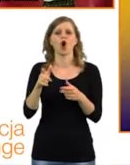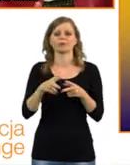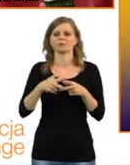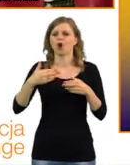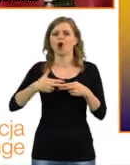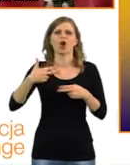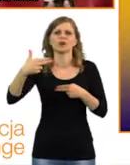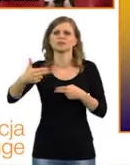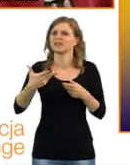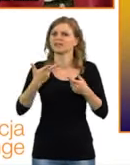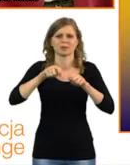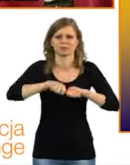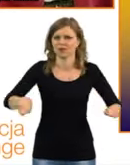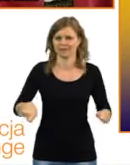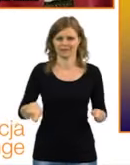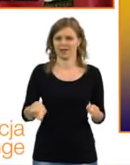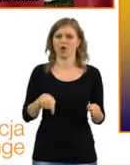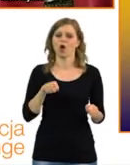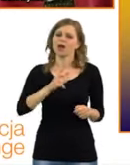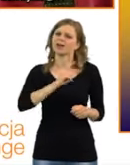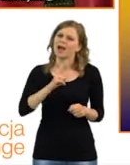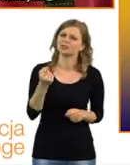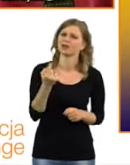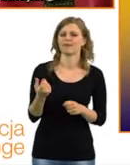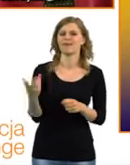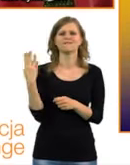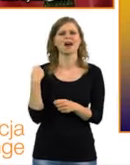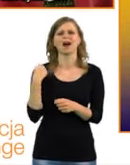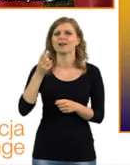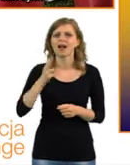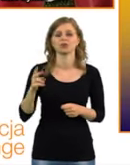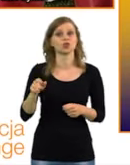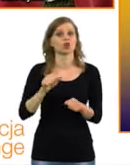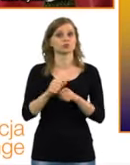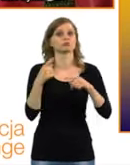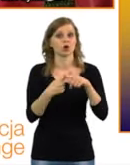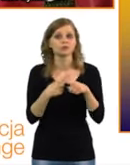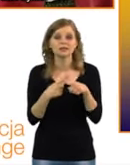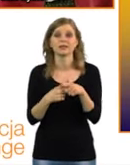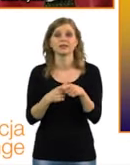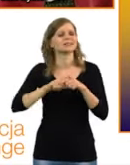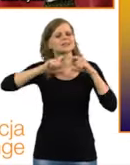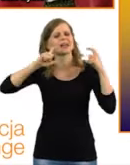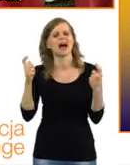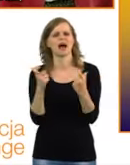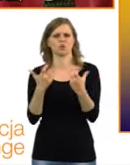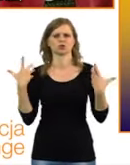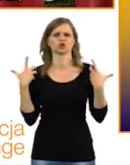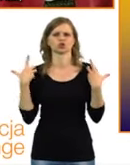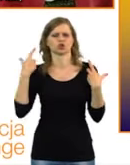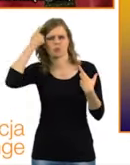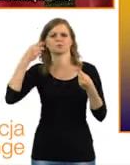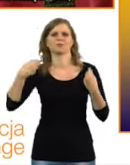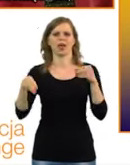nieprzerwanym, zachodzi w każdej chwili i w każdym wieku i to, co jest dla wszystkich pozytywne, to trwa całe życie.